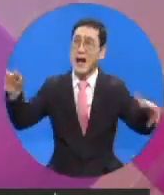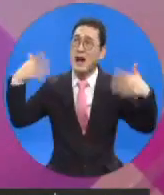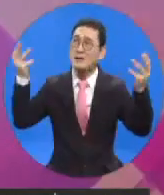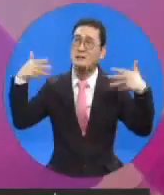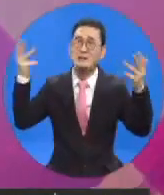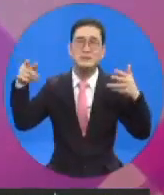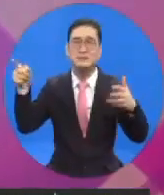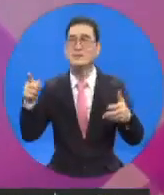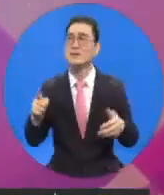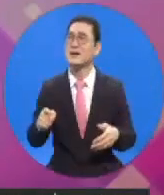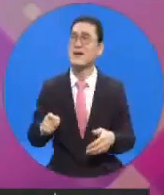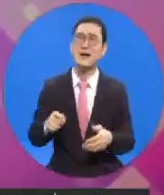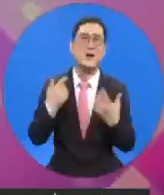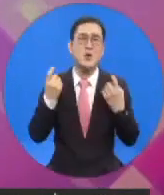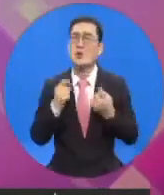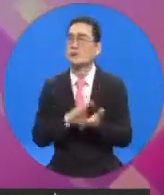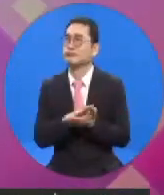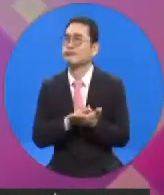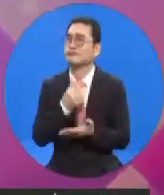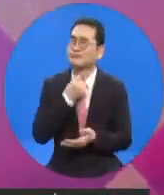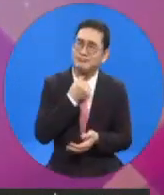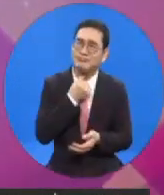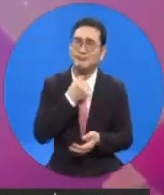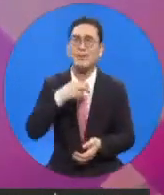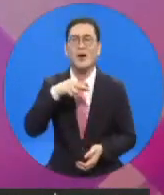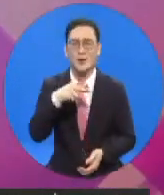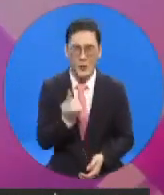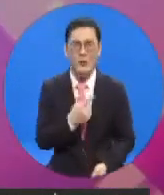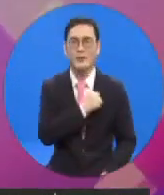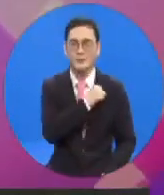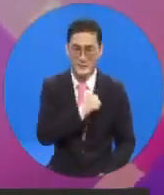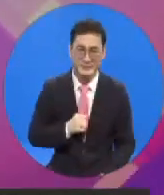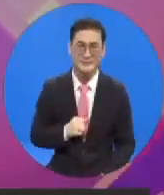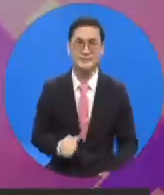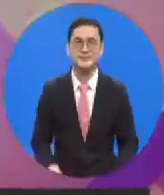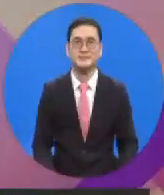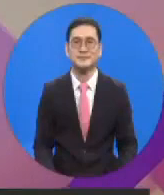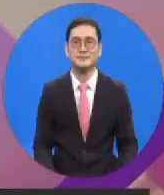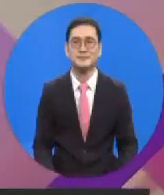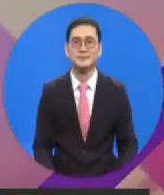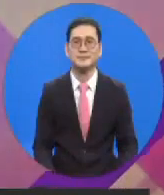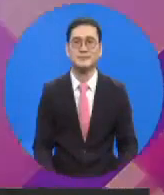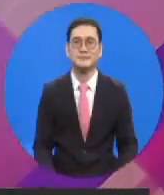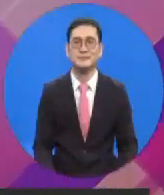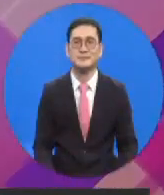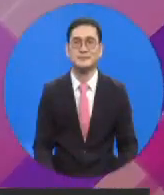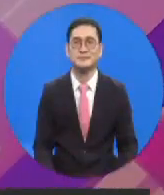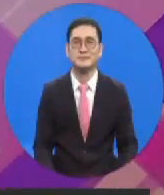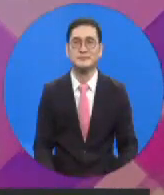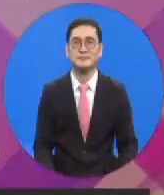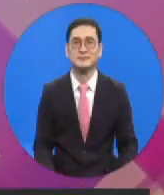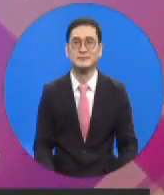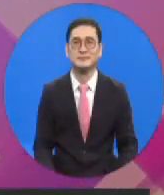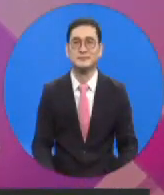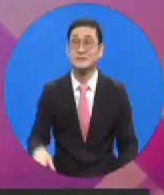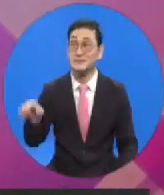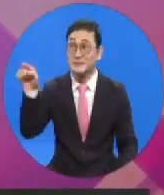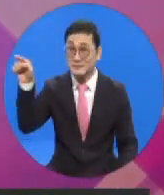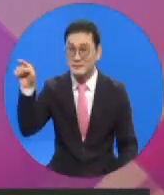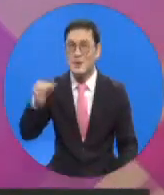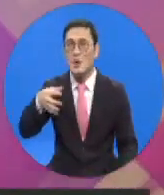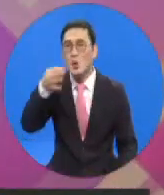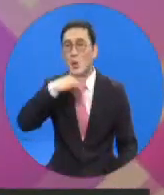된다. 그렇습니다. 라는 당부 말씀. 자, 그렇기 때문에 이 화이자가 발표한 이 백신에 대한 소식이 제발 사실이기를